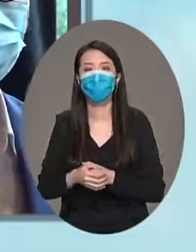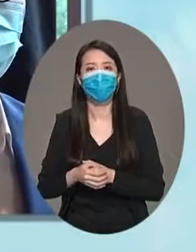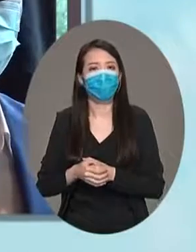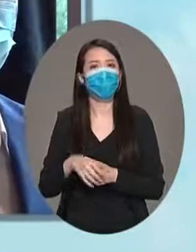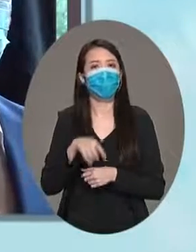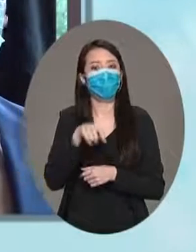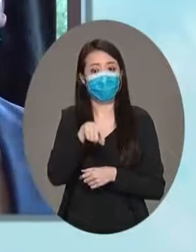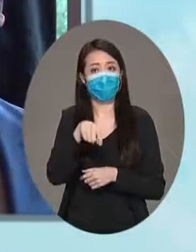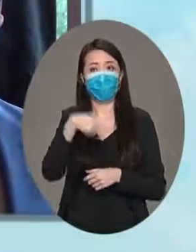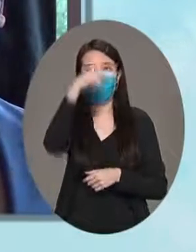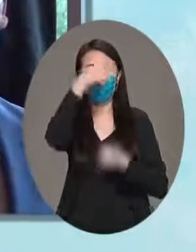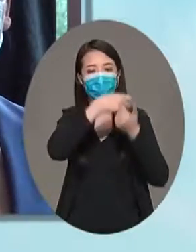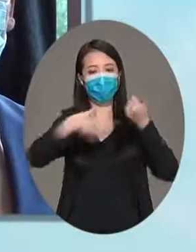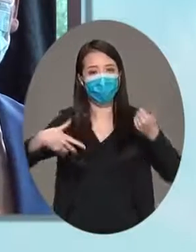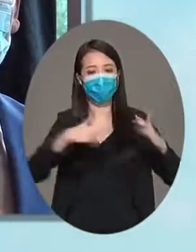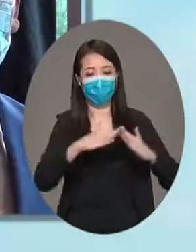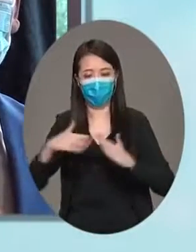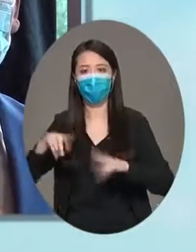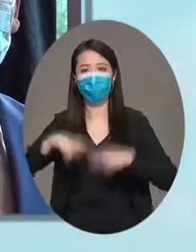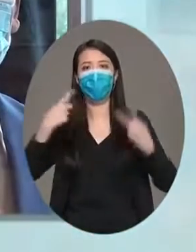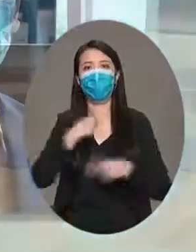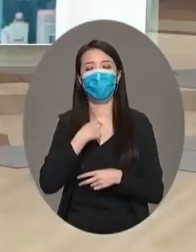嘅重組咧係有需要嘅。